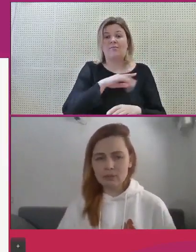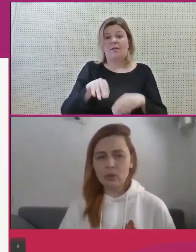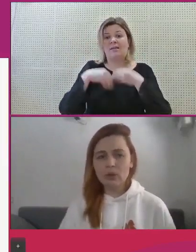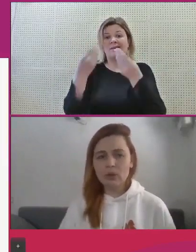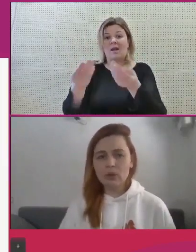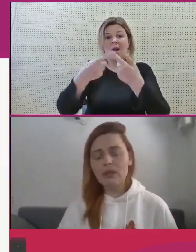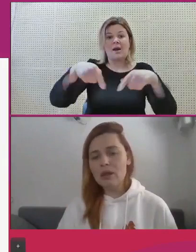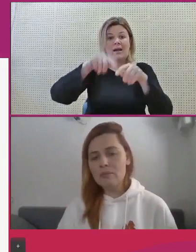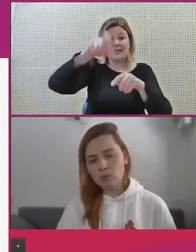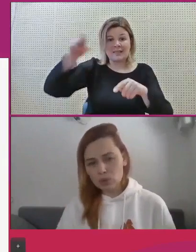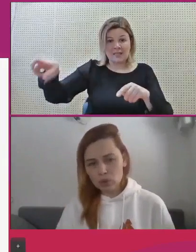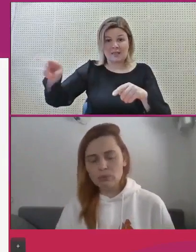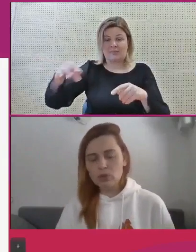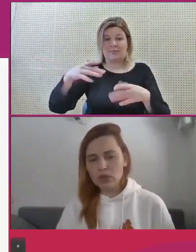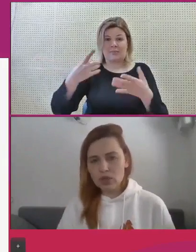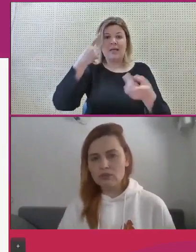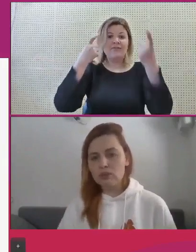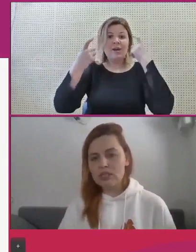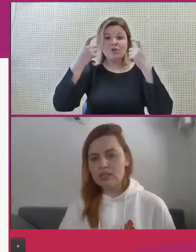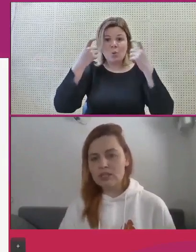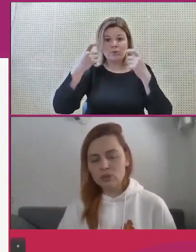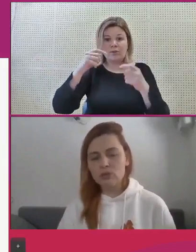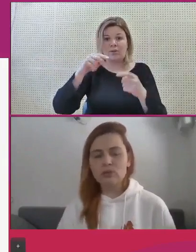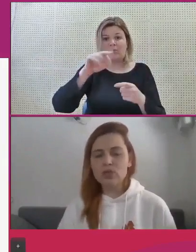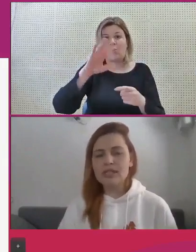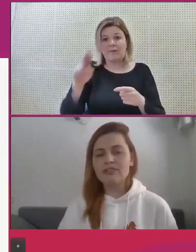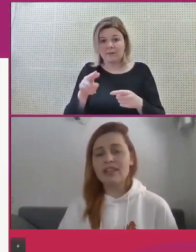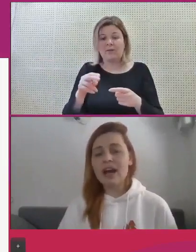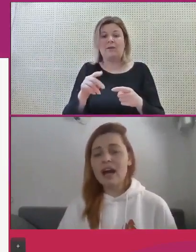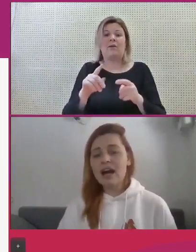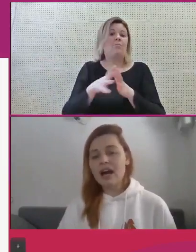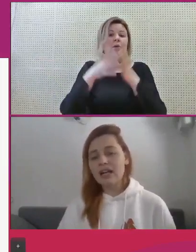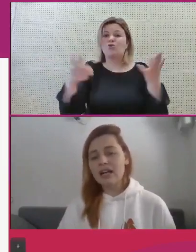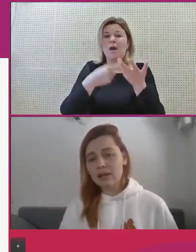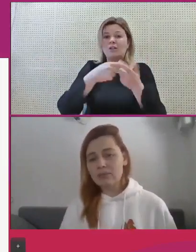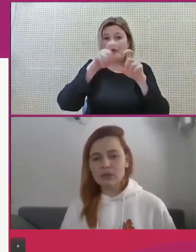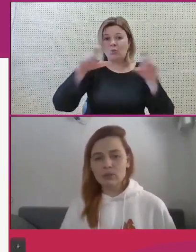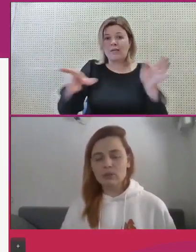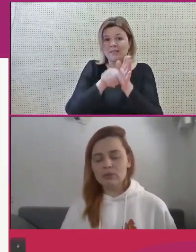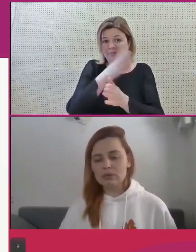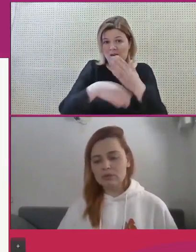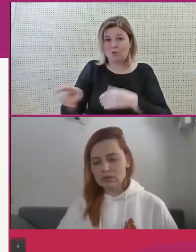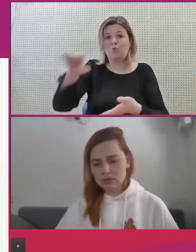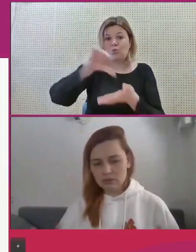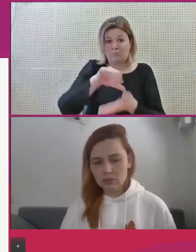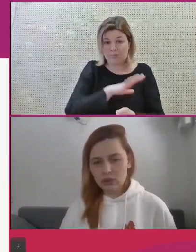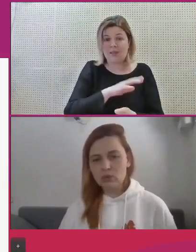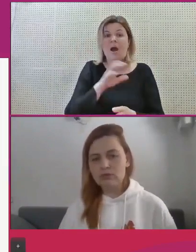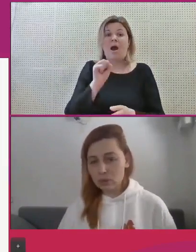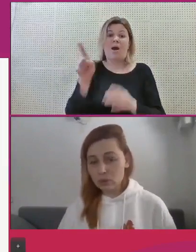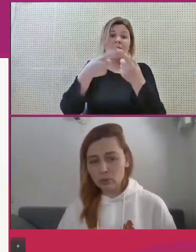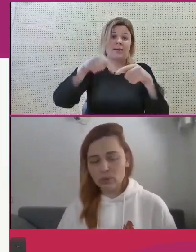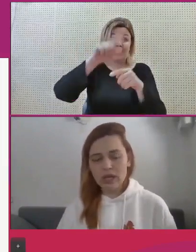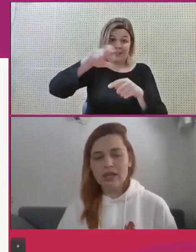организаторам информационный повод, потому что очень большое количество людей с инвалидностью участвовало, а они нам свою вот